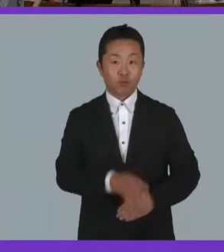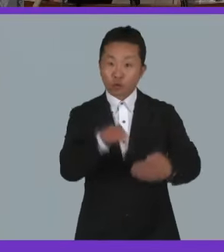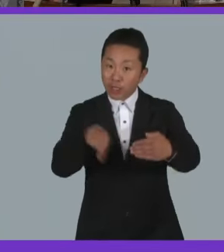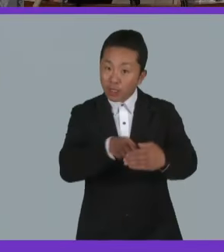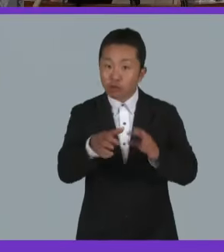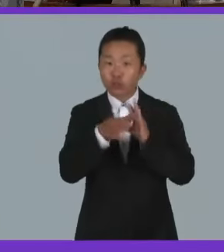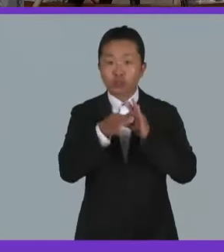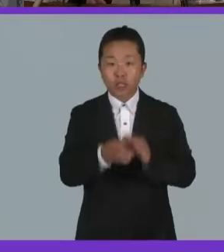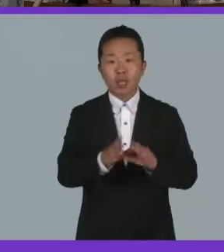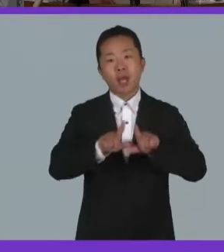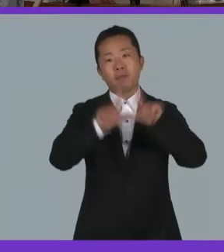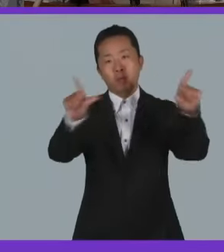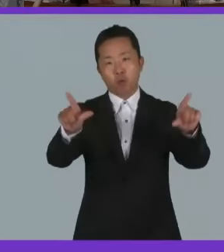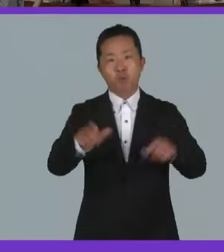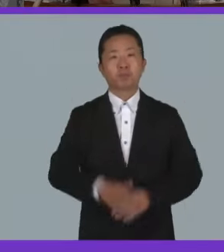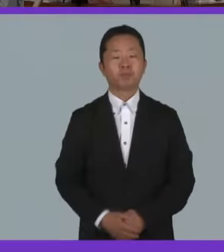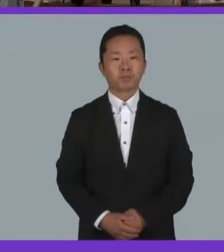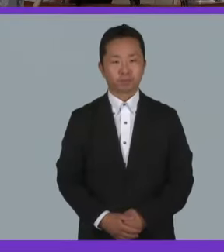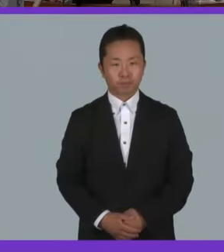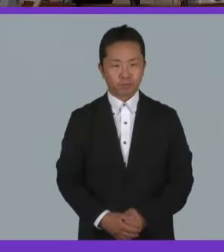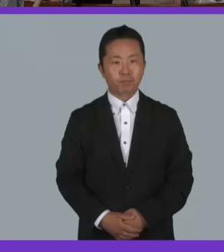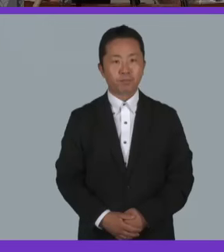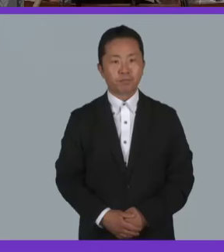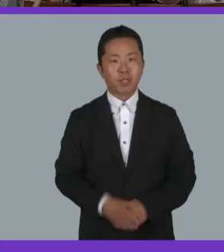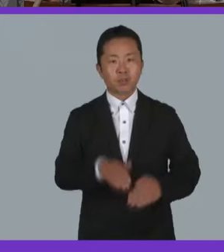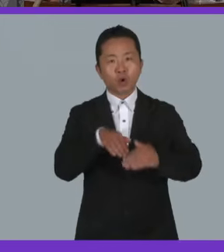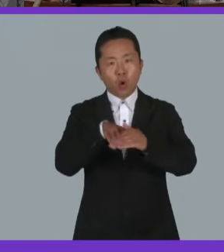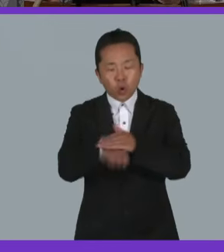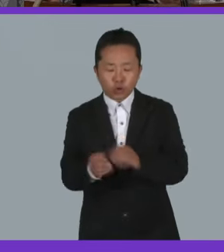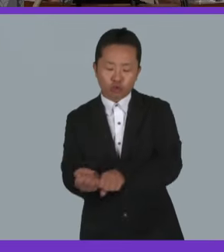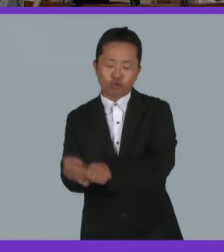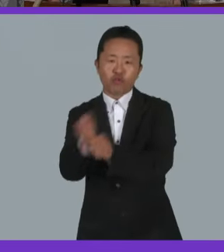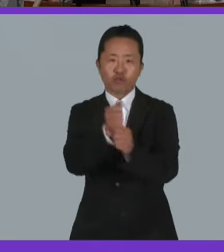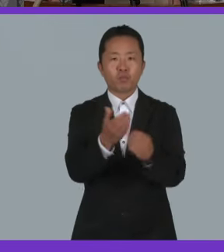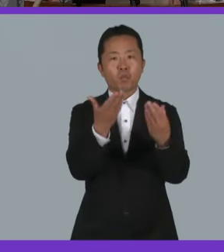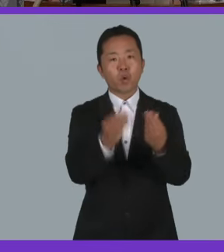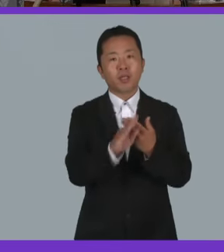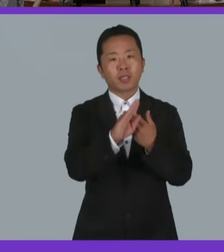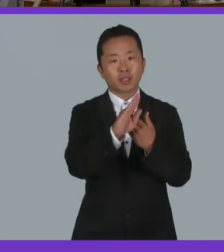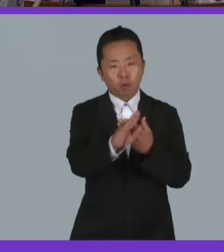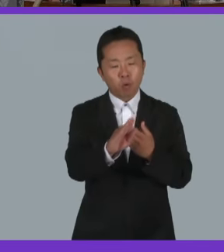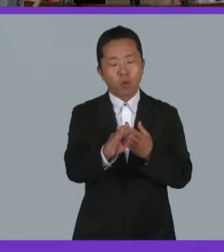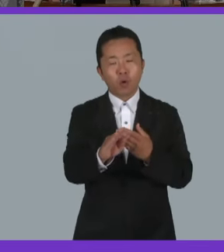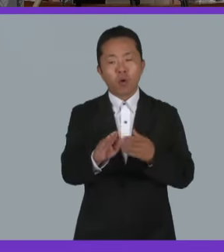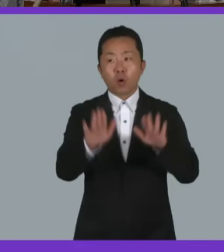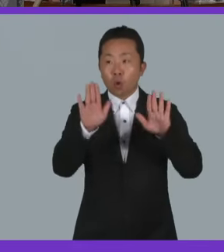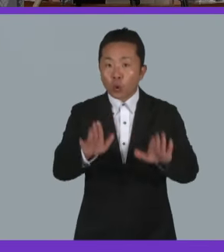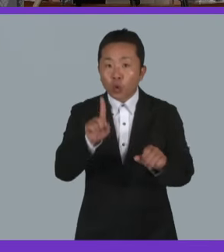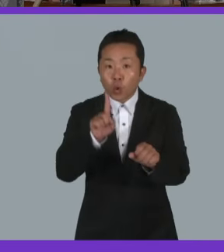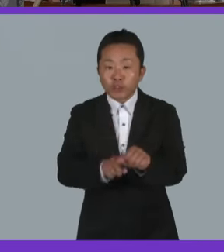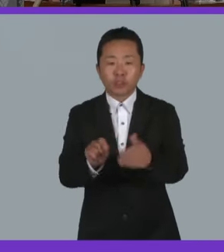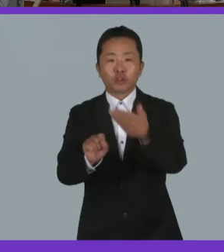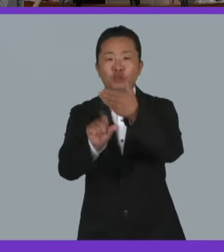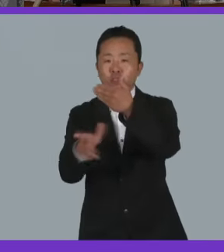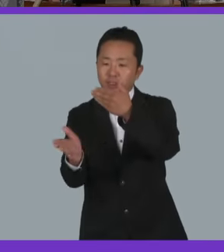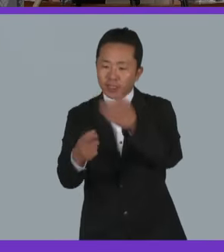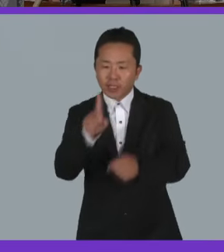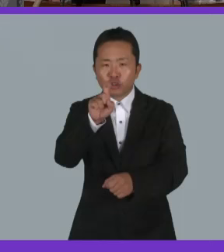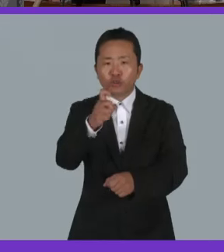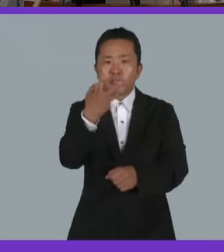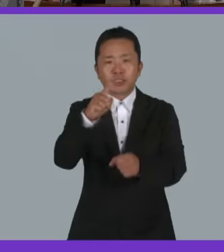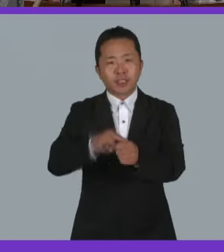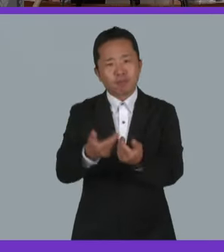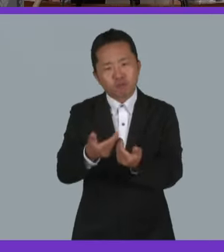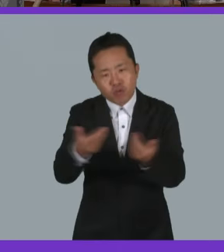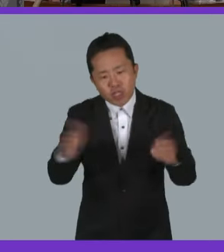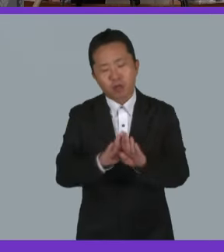その内容について発表いたします。まず保存修理を終えた本丸御殿をいよいよ今年9月から18年ぶり